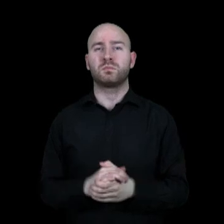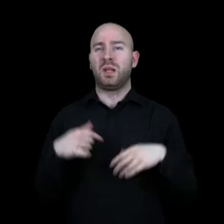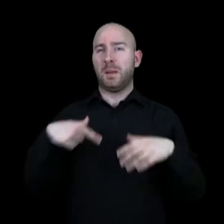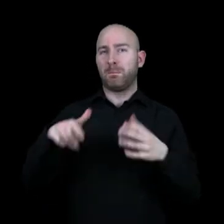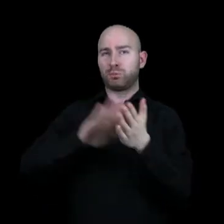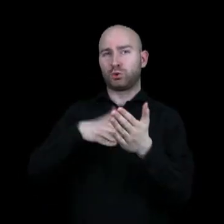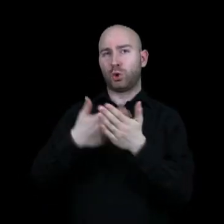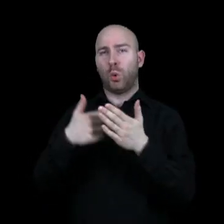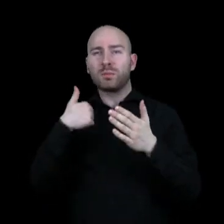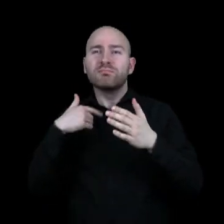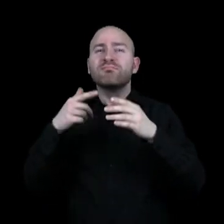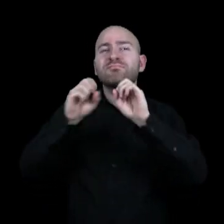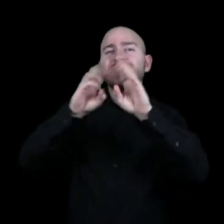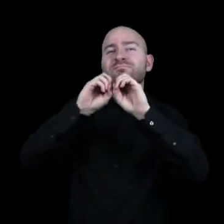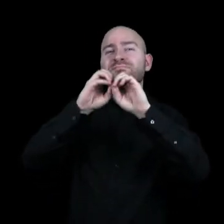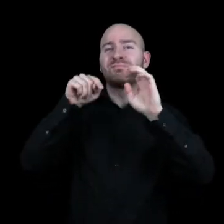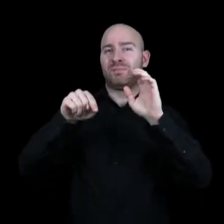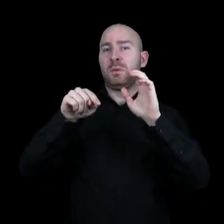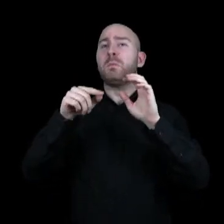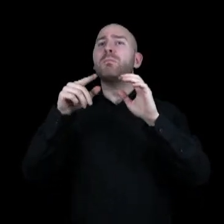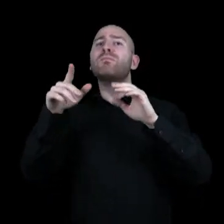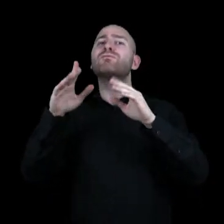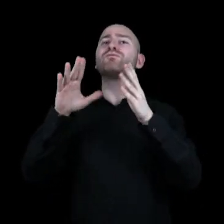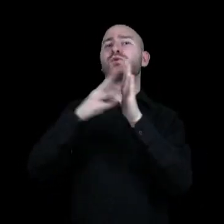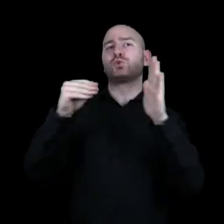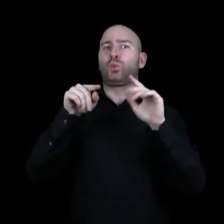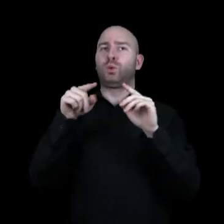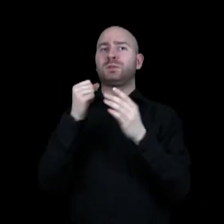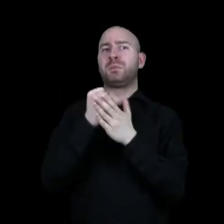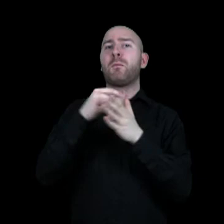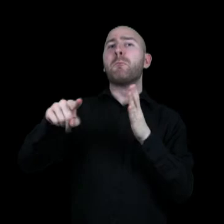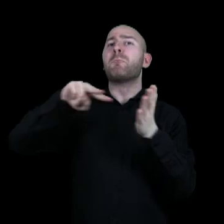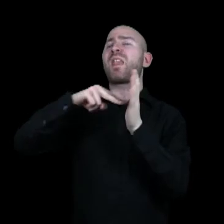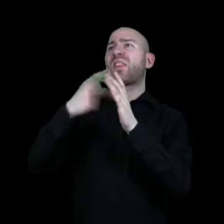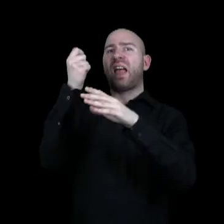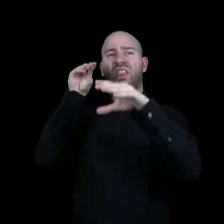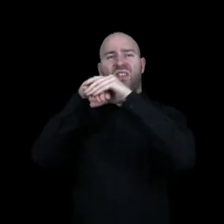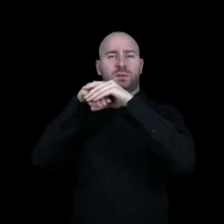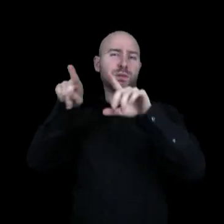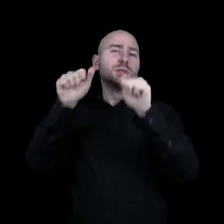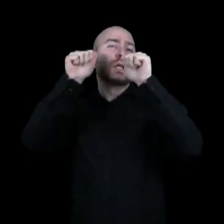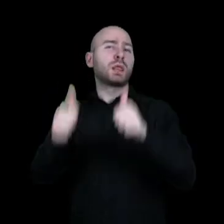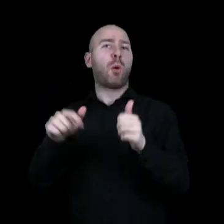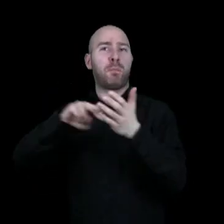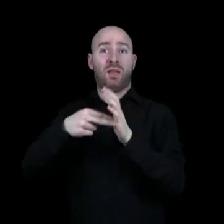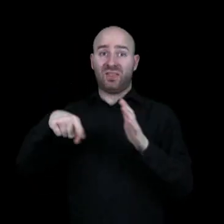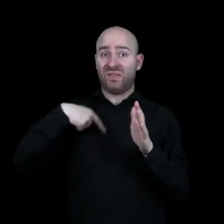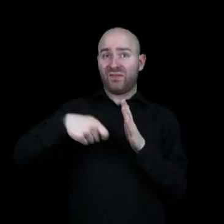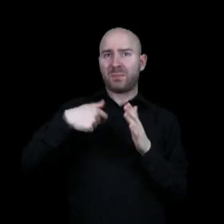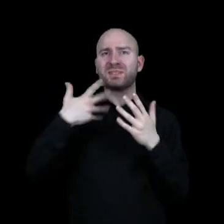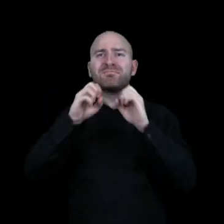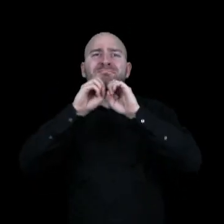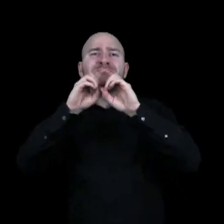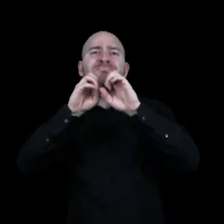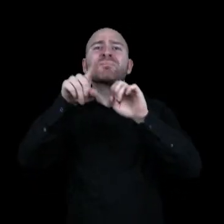W modelu zaplanowanych wydatków zakładaliśmy, że zaplanowane inwestycje są stałe. W tym odcinku